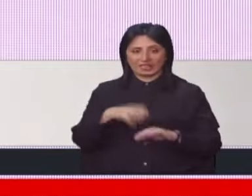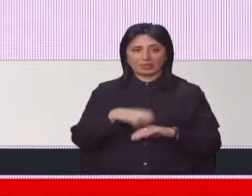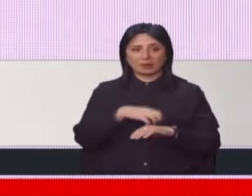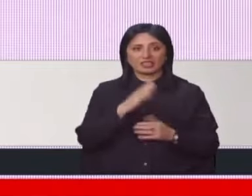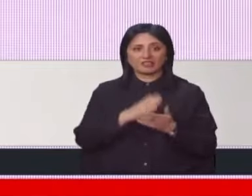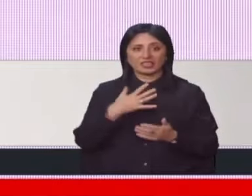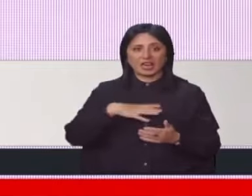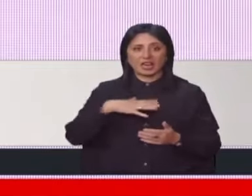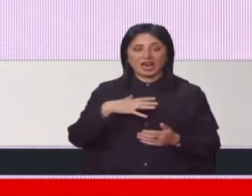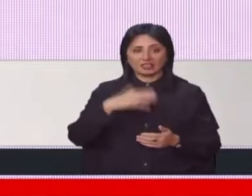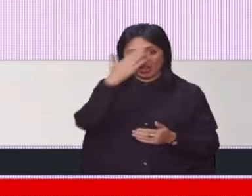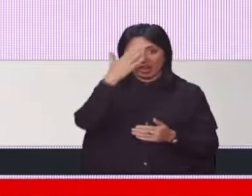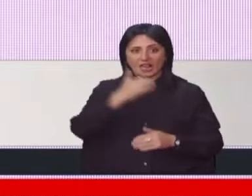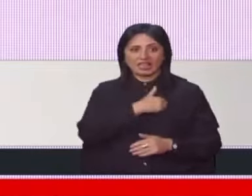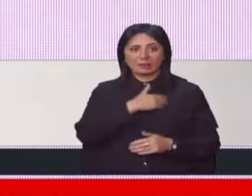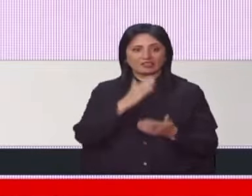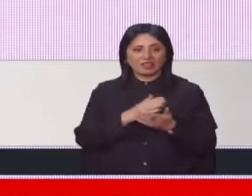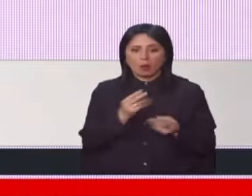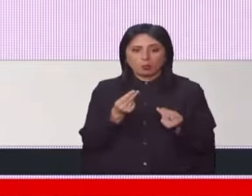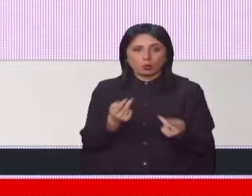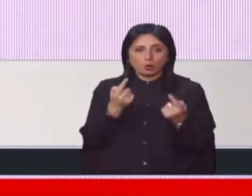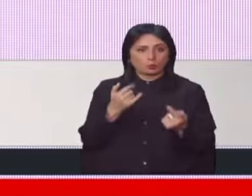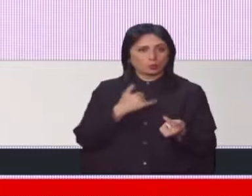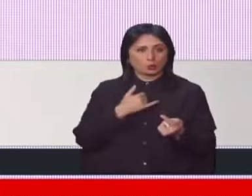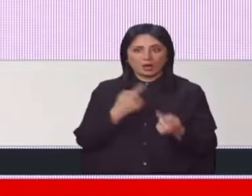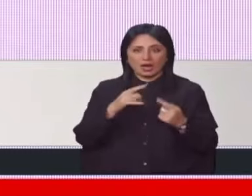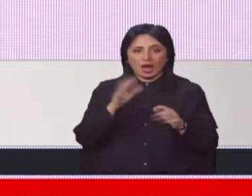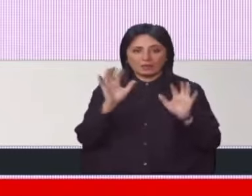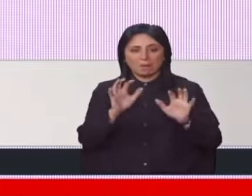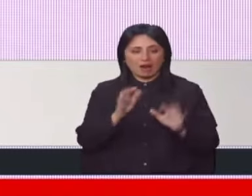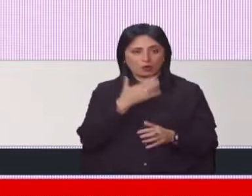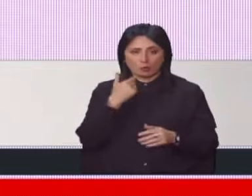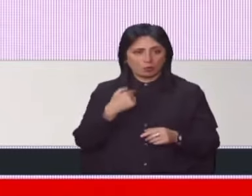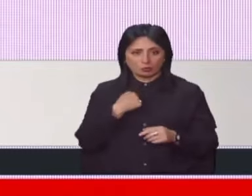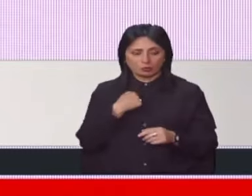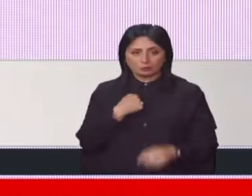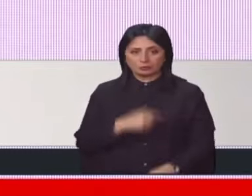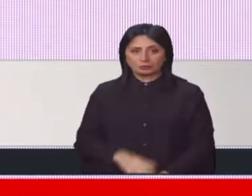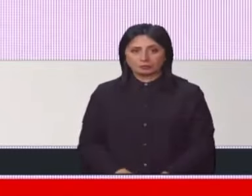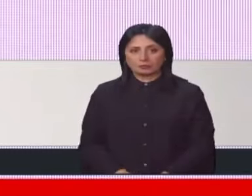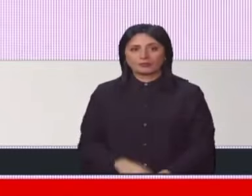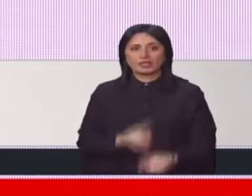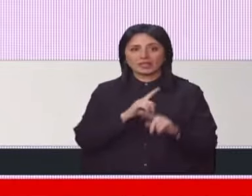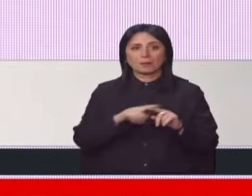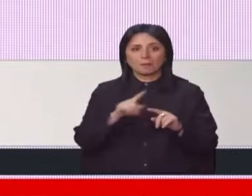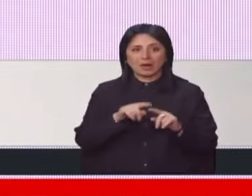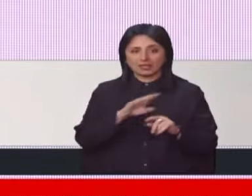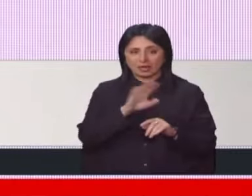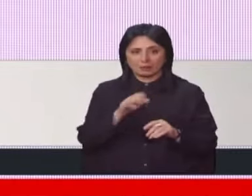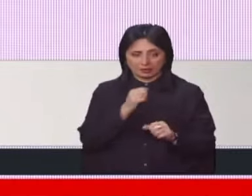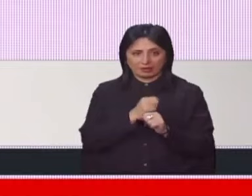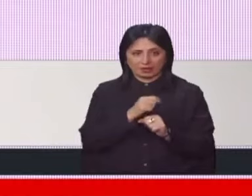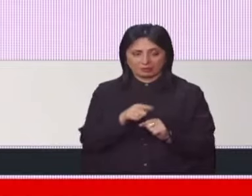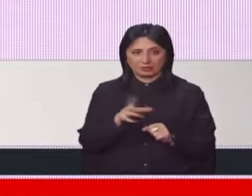რომელიც ქართული ხალხის იმედად გადის და არა დიდი ფულის ან რაღაც სხვა სხვა ფარველების ხარჯზე და მალევე გავარკვევთ ამ ყველაფერს